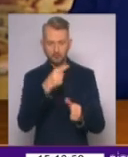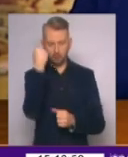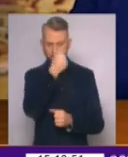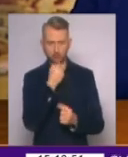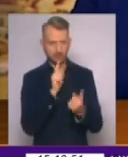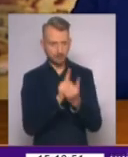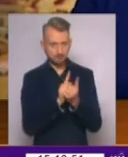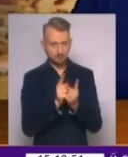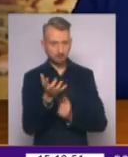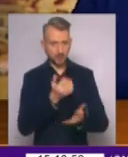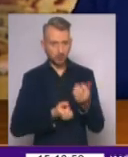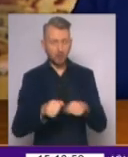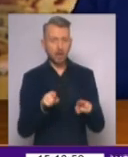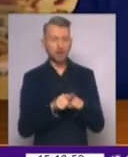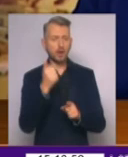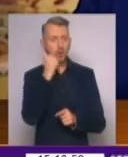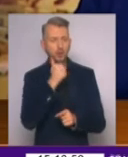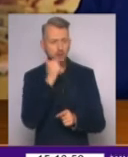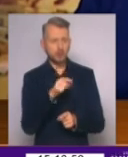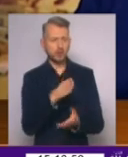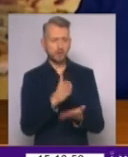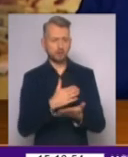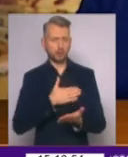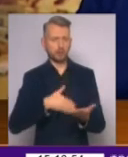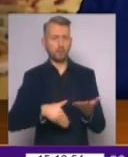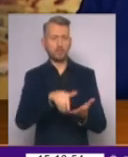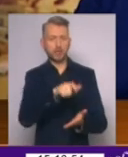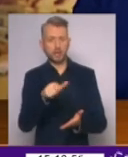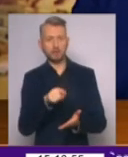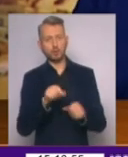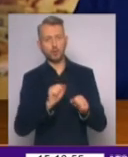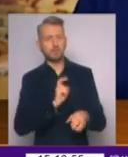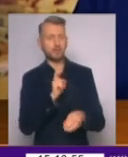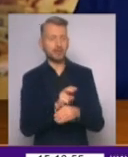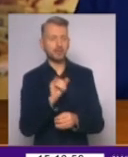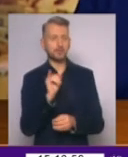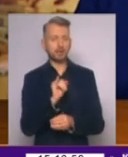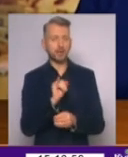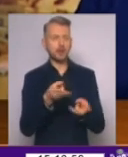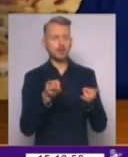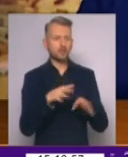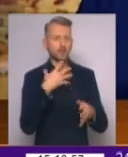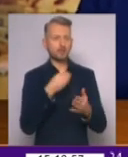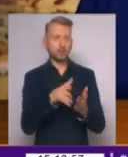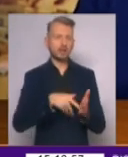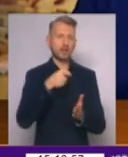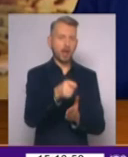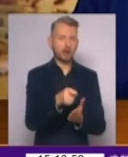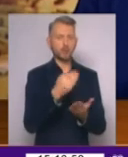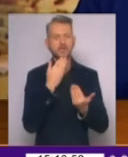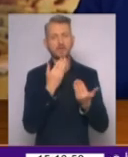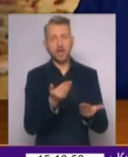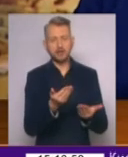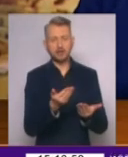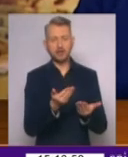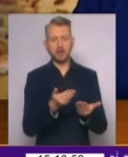так, кожен день там знаходяться мої помічники. Ви можете туди прийти і лишити там як свою заяву, звернення, які вони